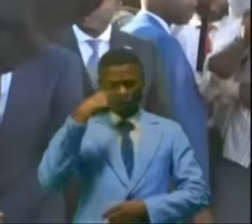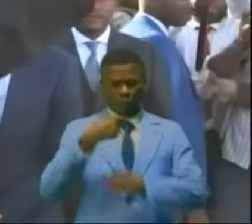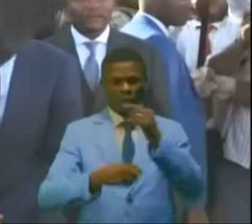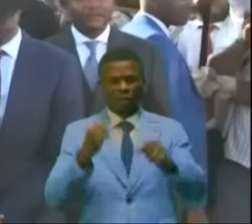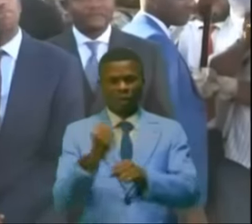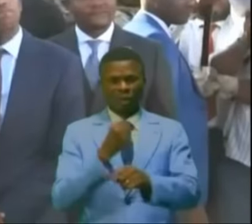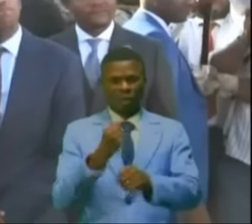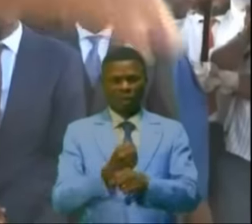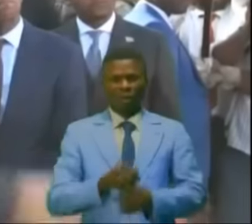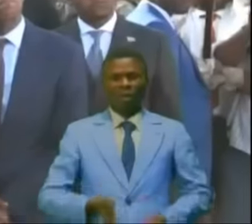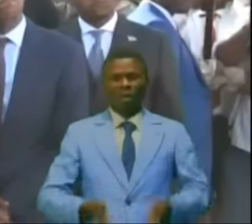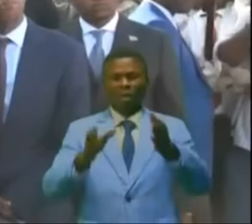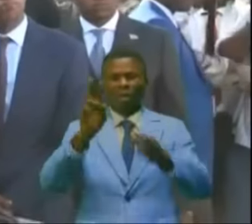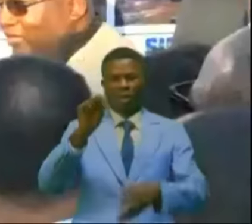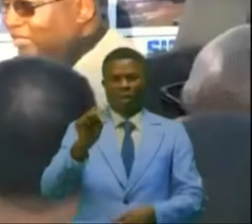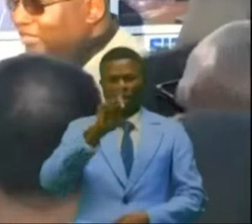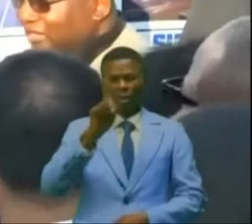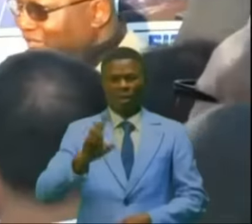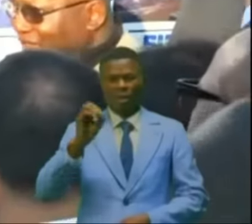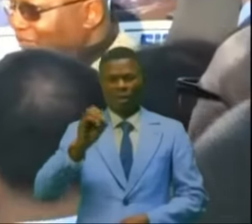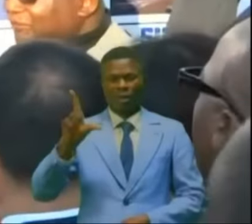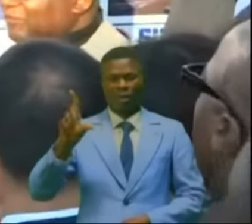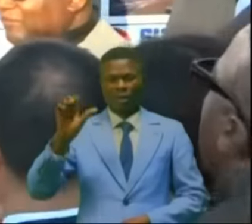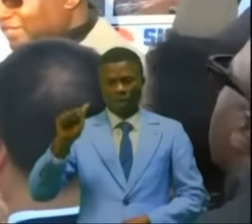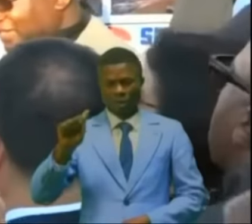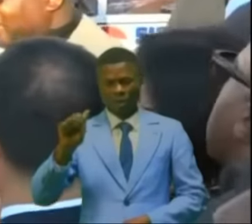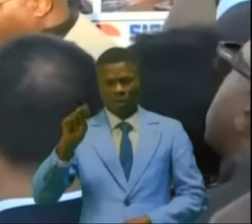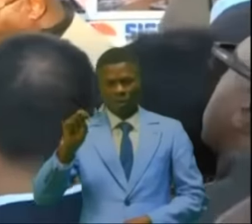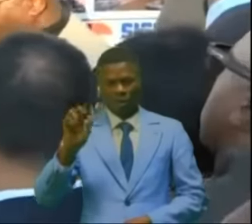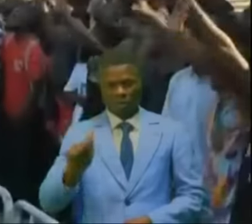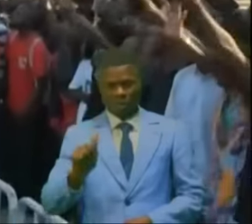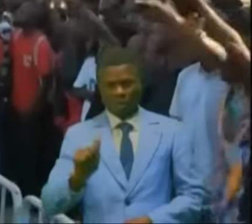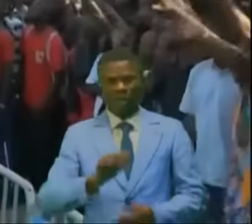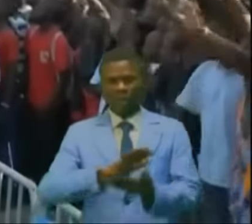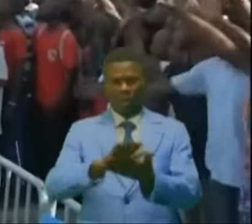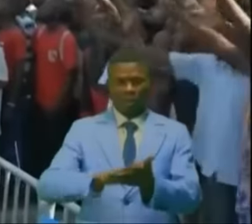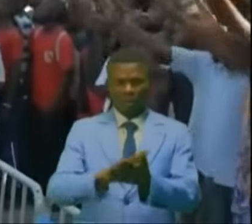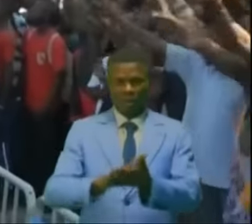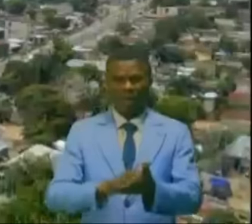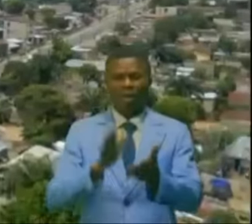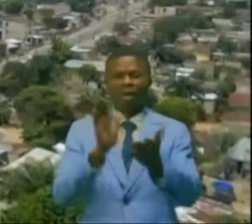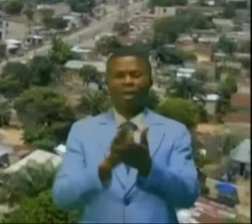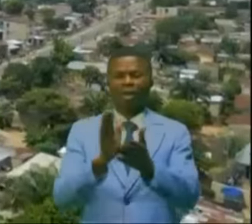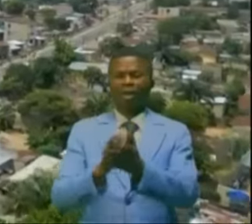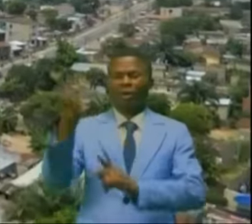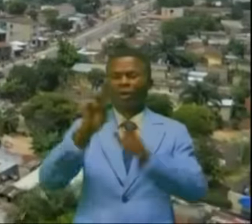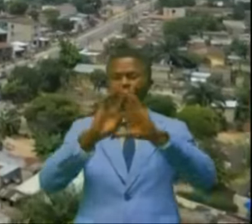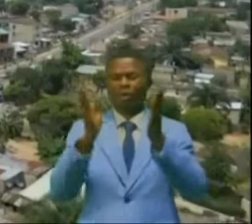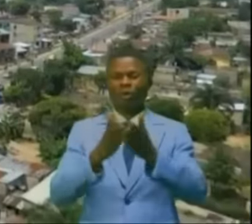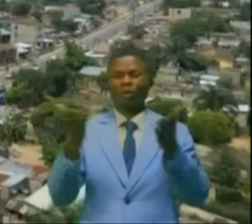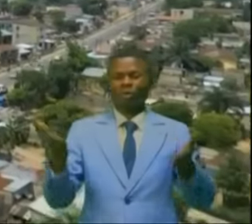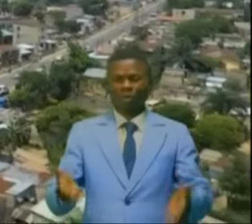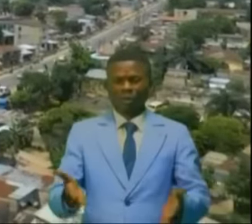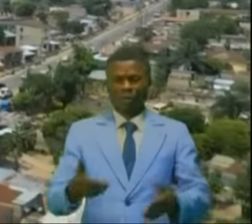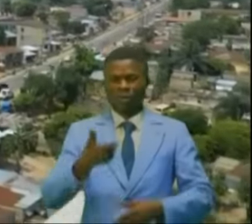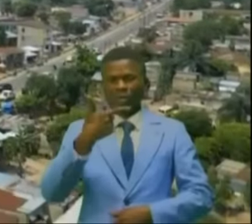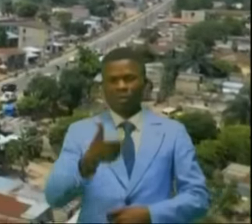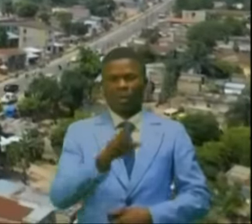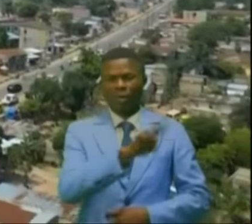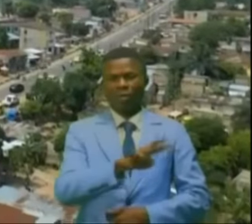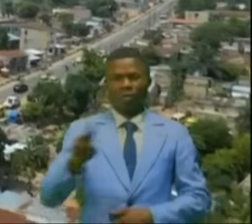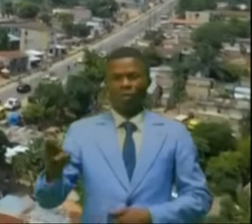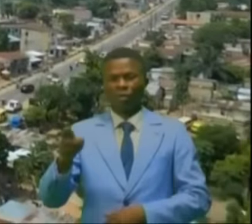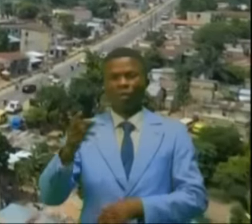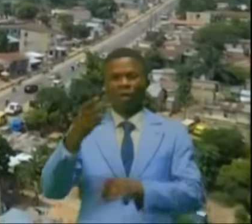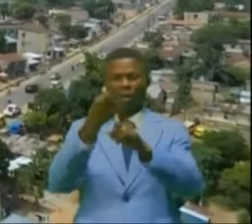route Nzolana à la faveur de la fin de son asphaltage sous les acclamations de la population. Mardi 22 mai